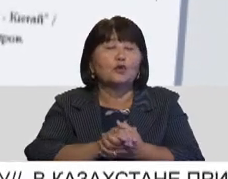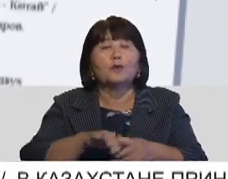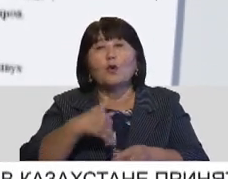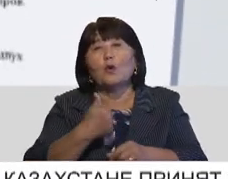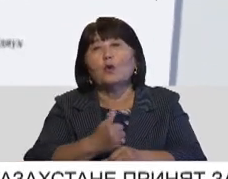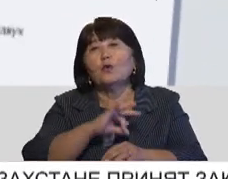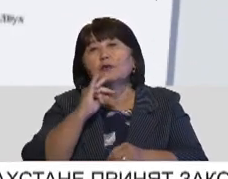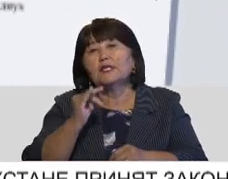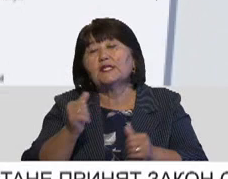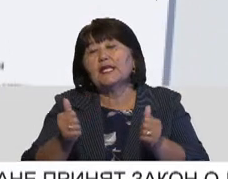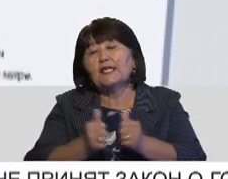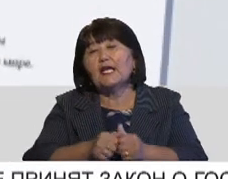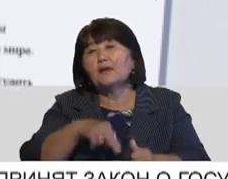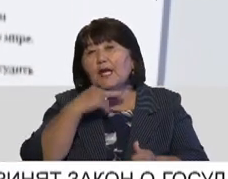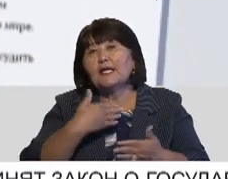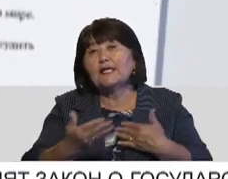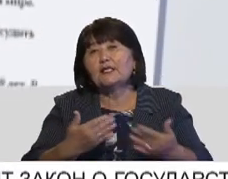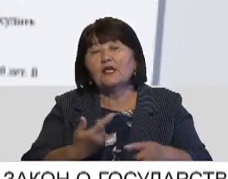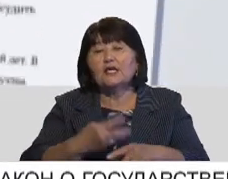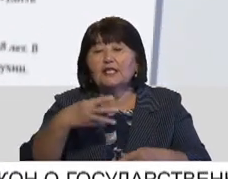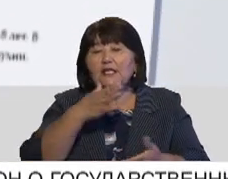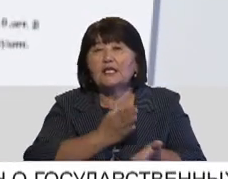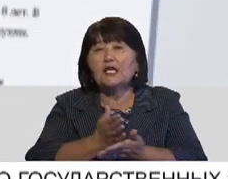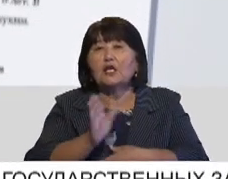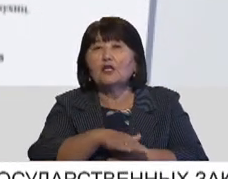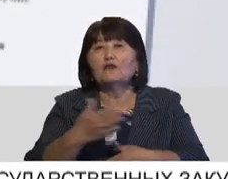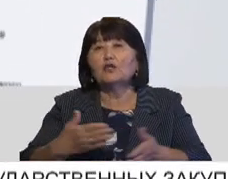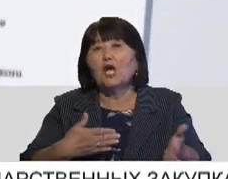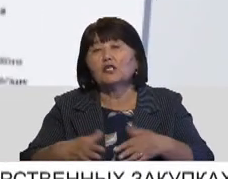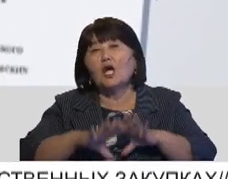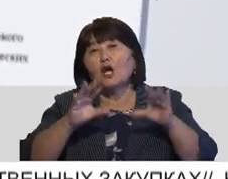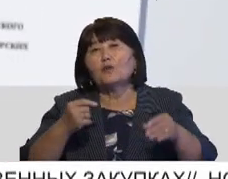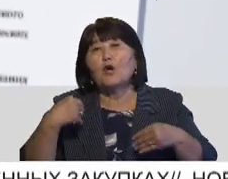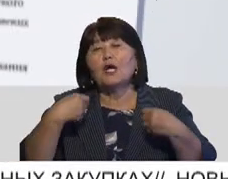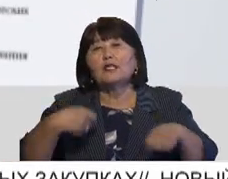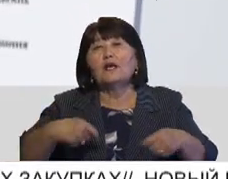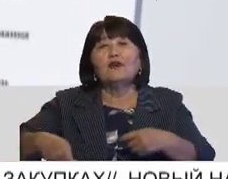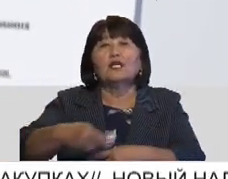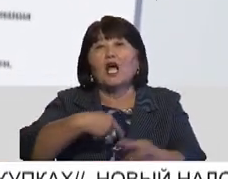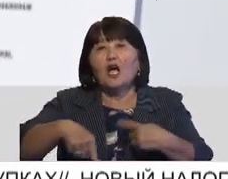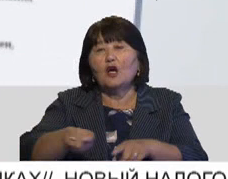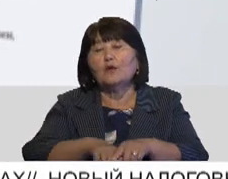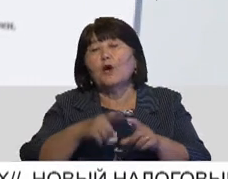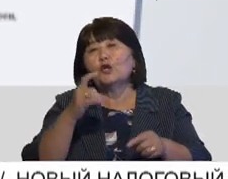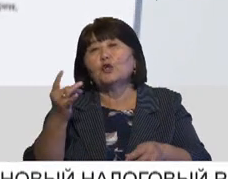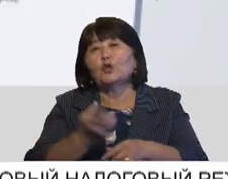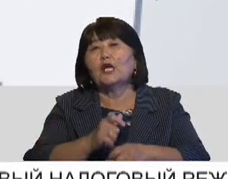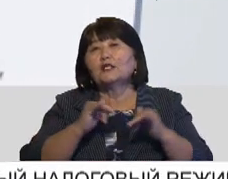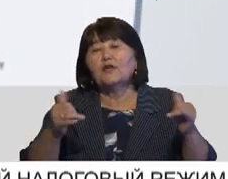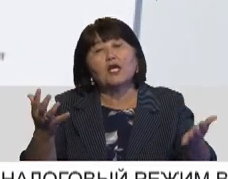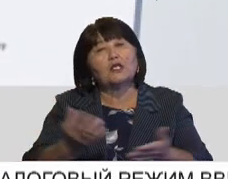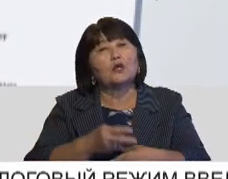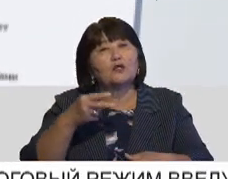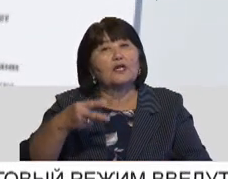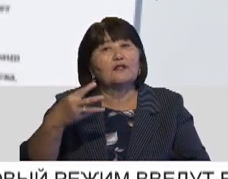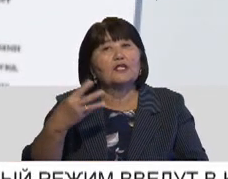истории и добрососедстве за более чем 30 лет двусторонних отношений объём товарооборота между странами вырос в 100 раз достигнув в